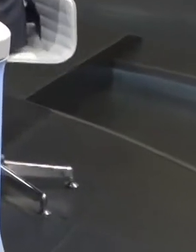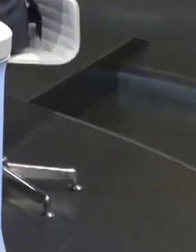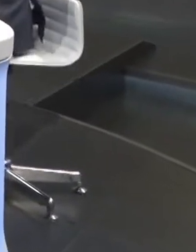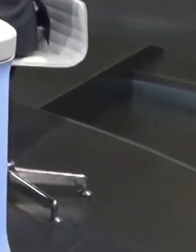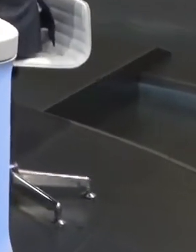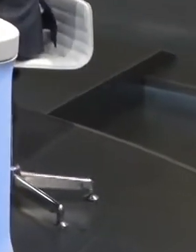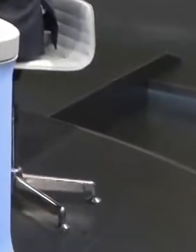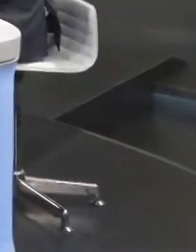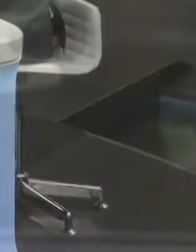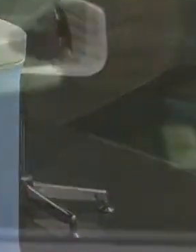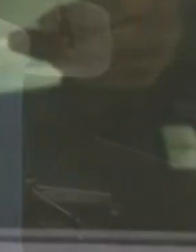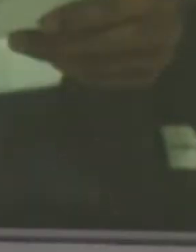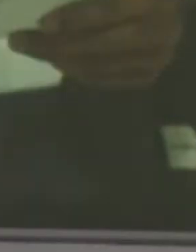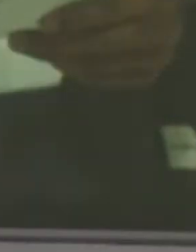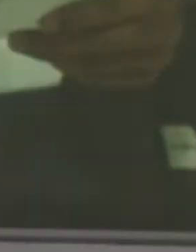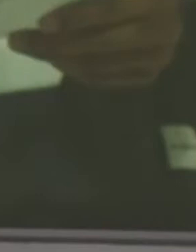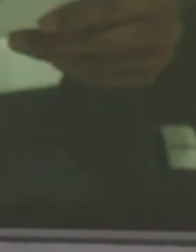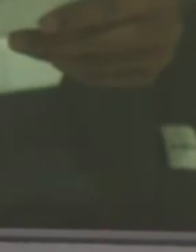으